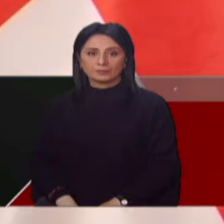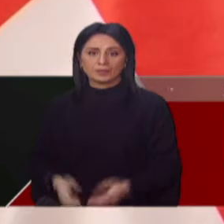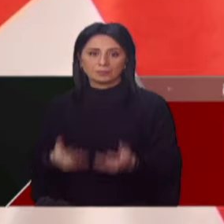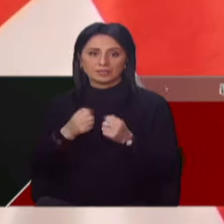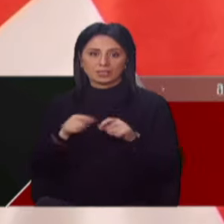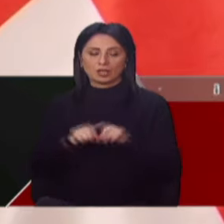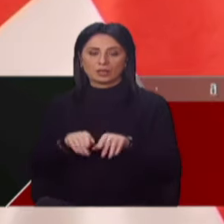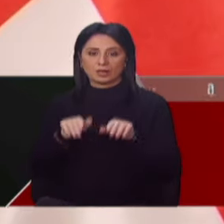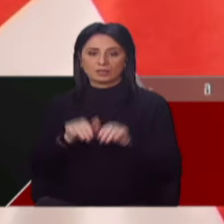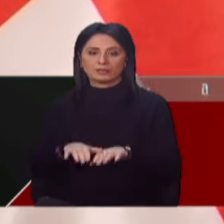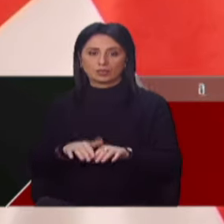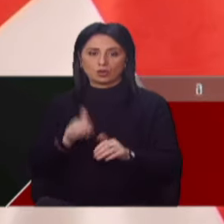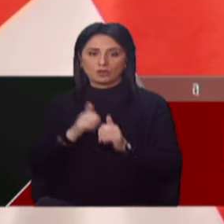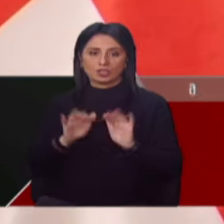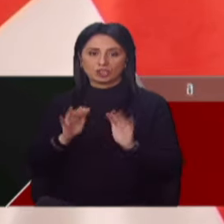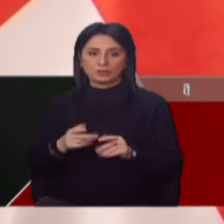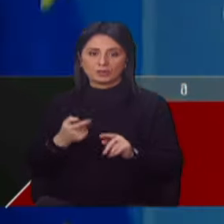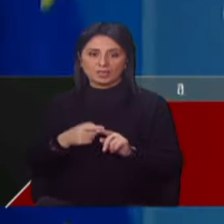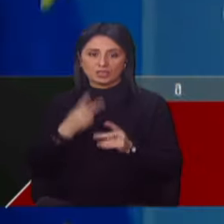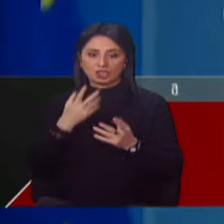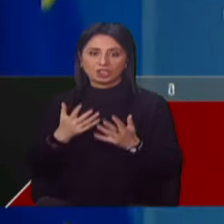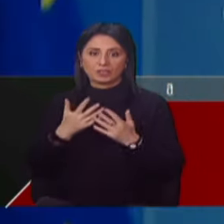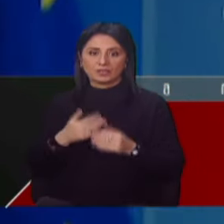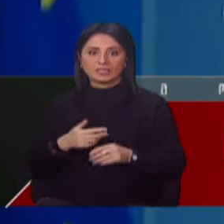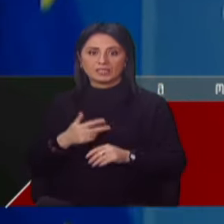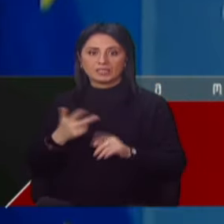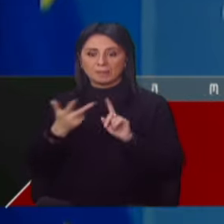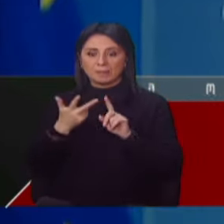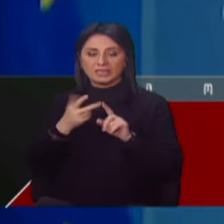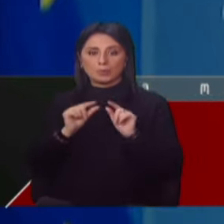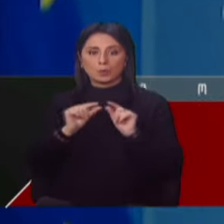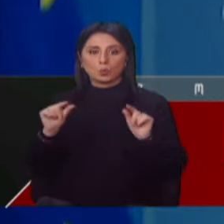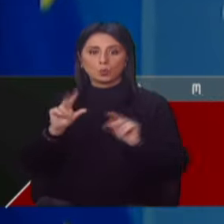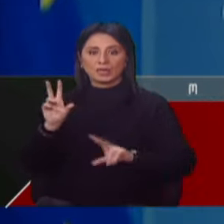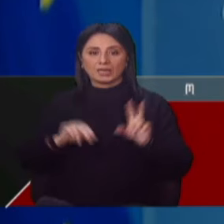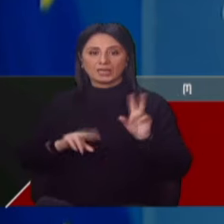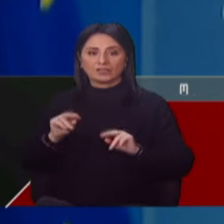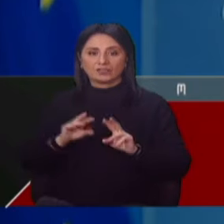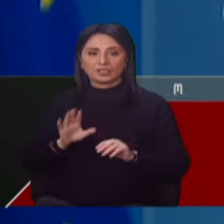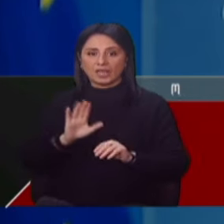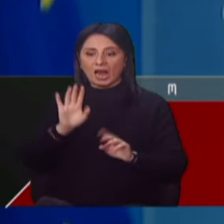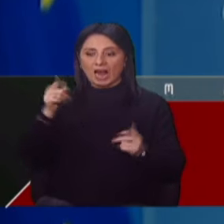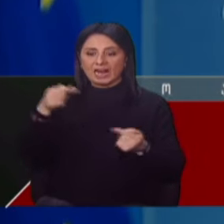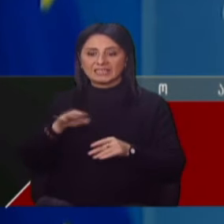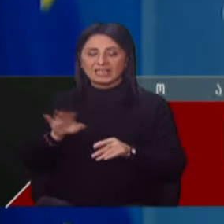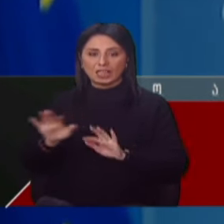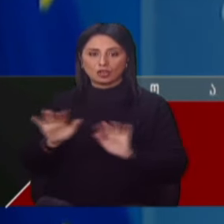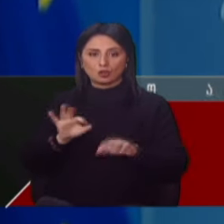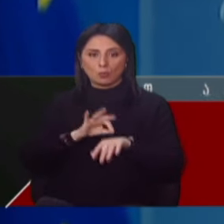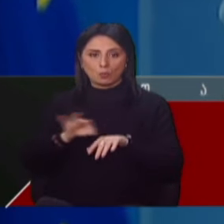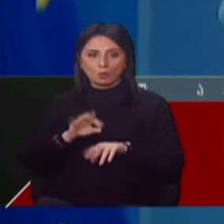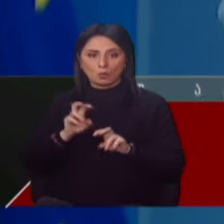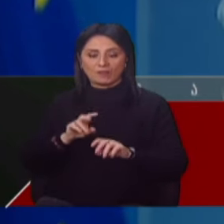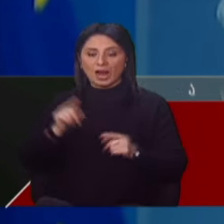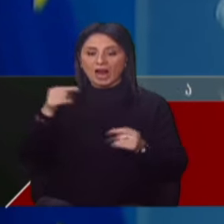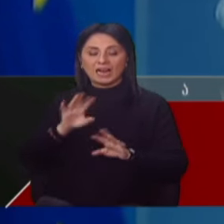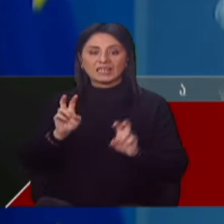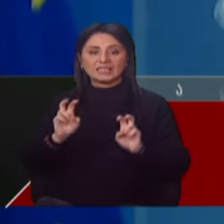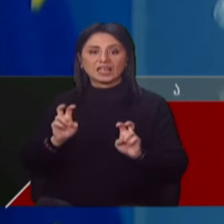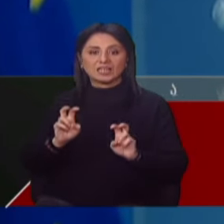მიიღო ასეთი გადაწყვეტილება. ყოველ შემთხვევაში ასე მოსჩანს. მესამე მოხლი ითვალისწინებს არასათანადო მოპყრობას.